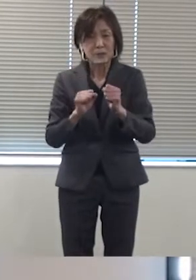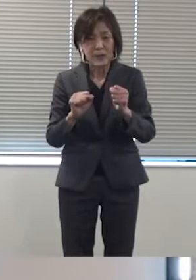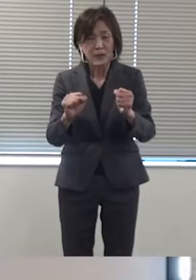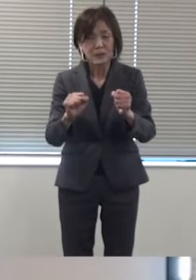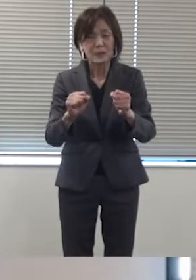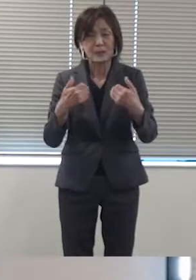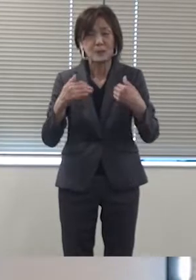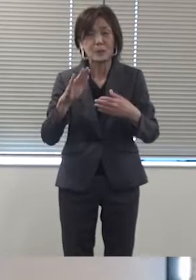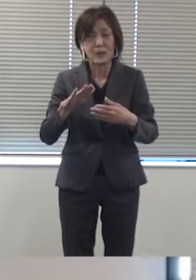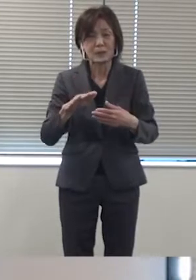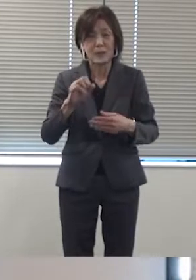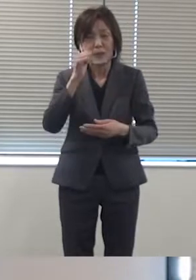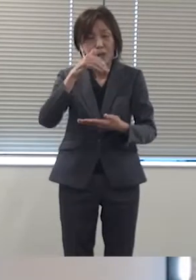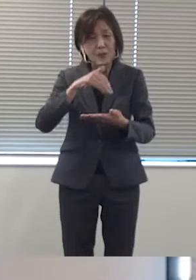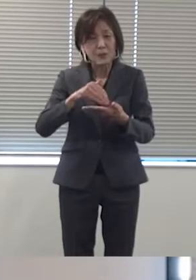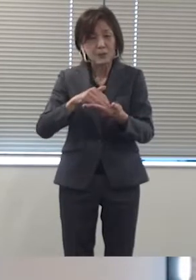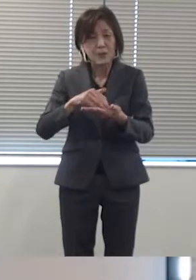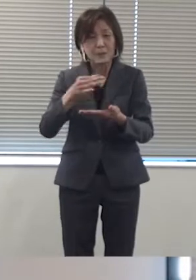ております。